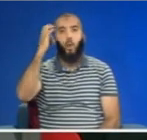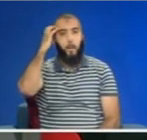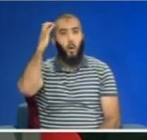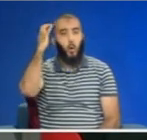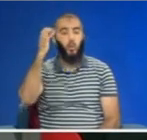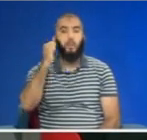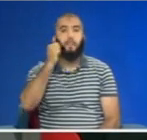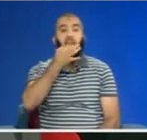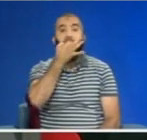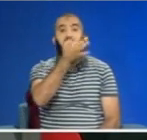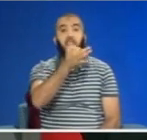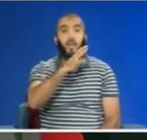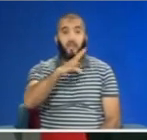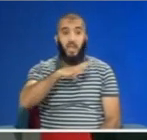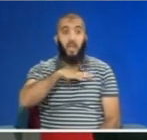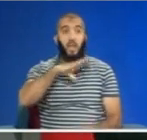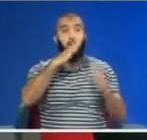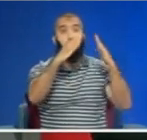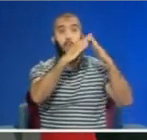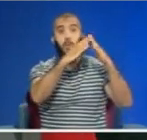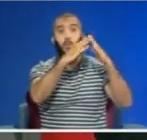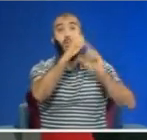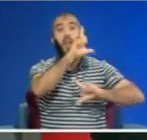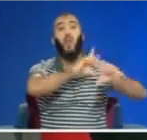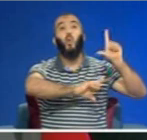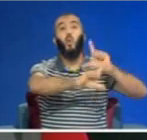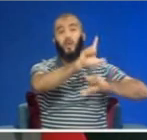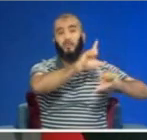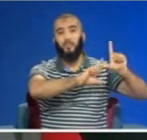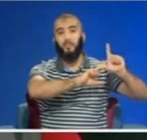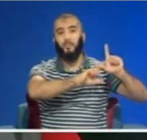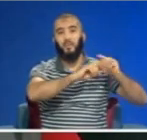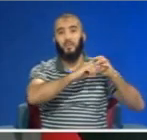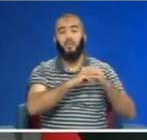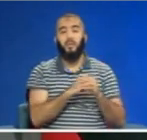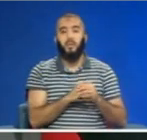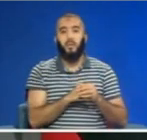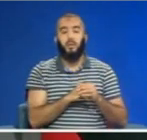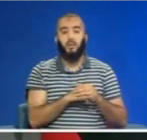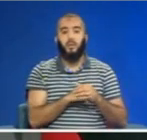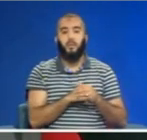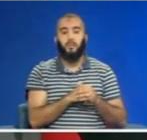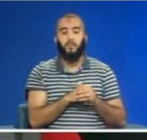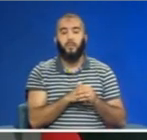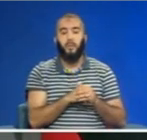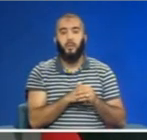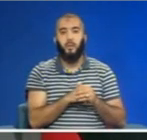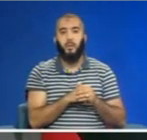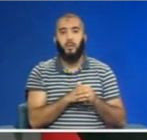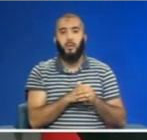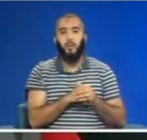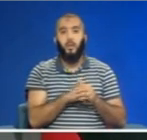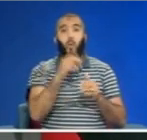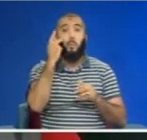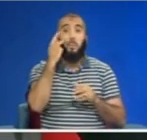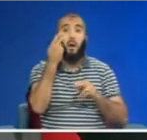هذا الدار غير مملكة. نعم. غير مملكة. نعم. نعم، هي كراء من وكالة تسير الأملاك العقارية. طبعا